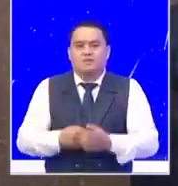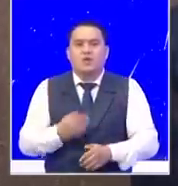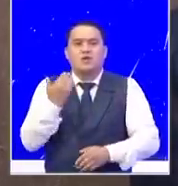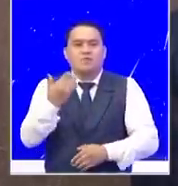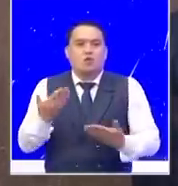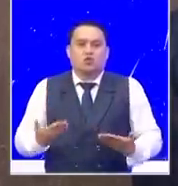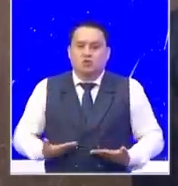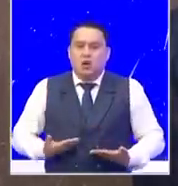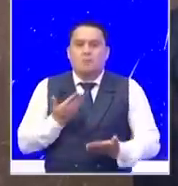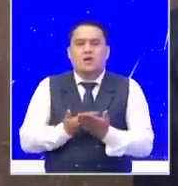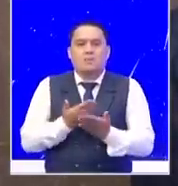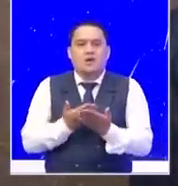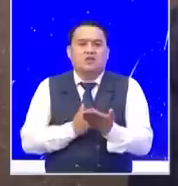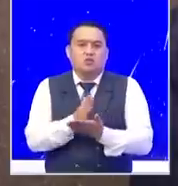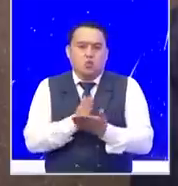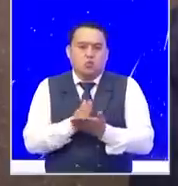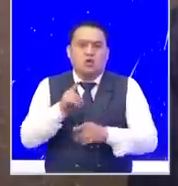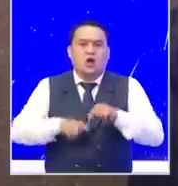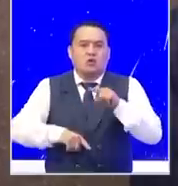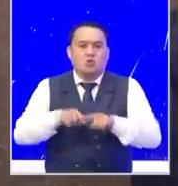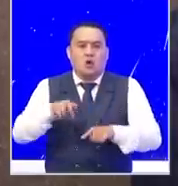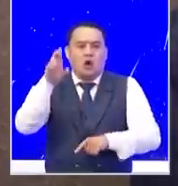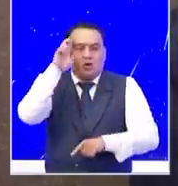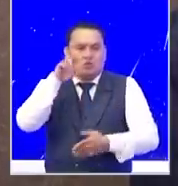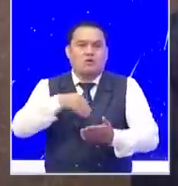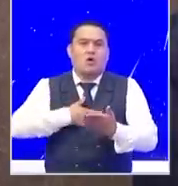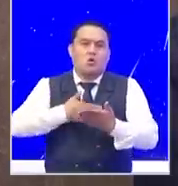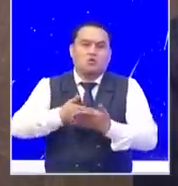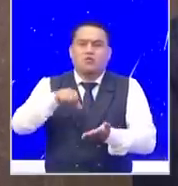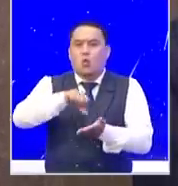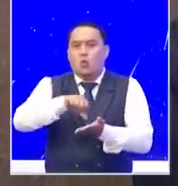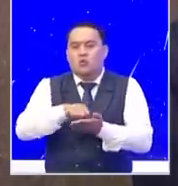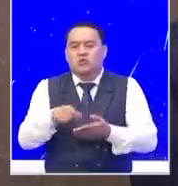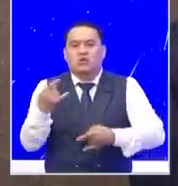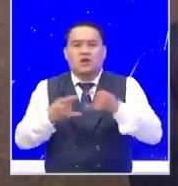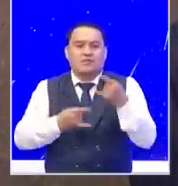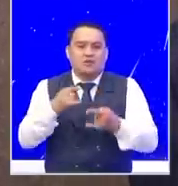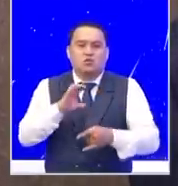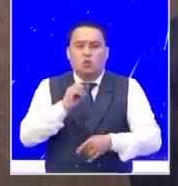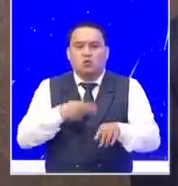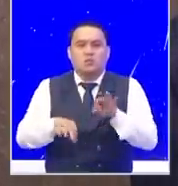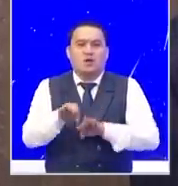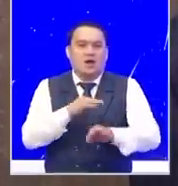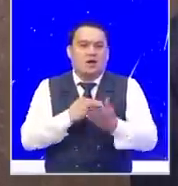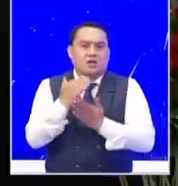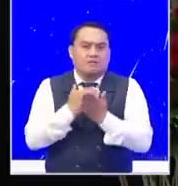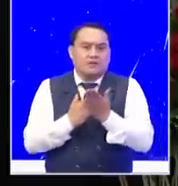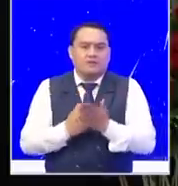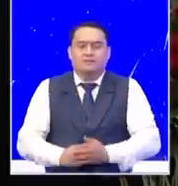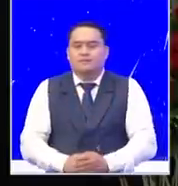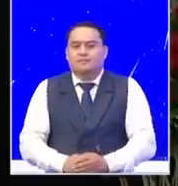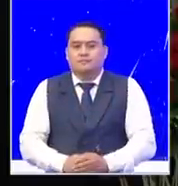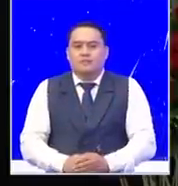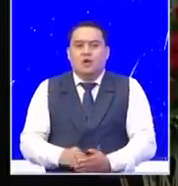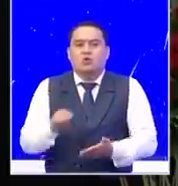Его жизнь была примером служения родной стране. Он принимал участие в создании многих телевизионных социальных программ.